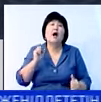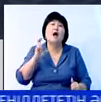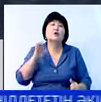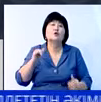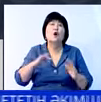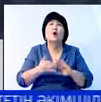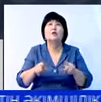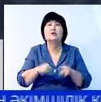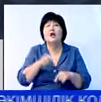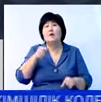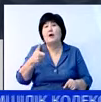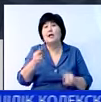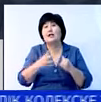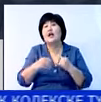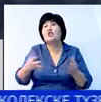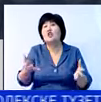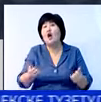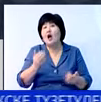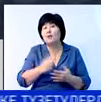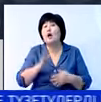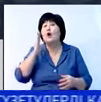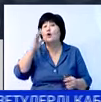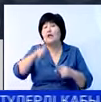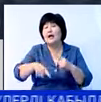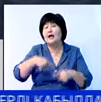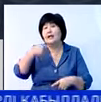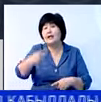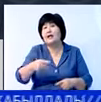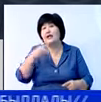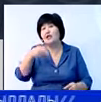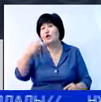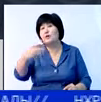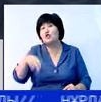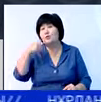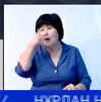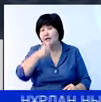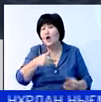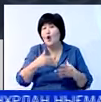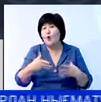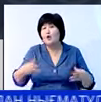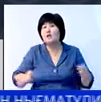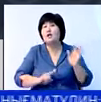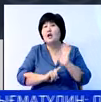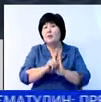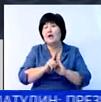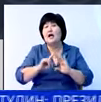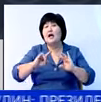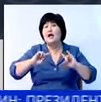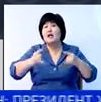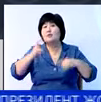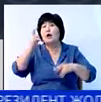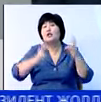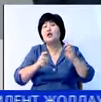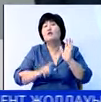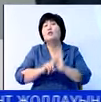ауылының іргесінен 10 гектар жер алып отырмыз. Құдай қаласа, келесі 2020 жылдың көктемінен бастап кірпіш зауытын бастайын